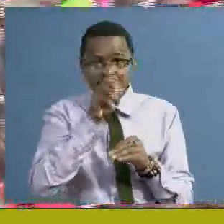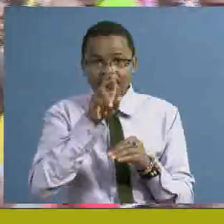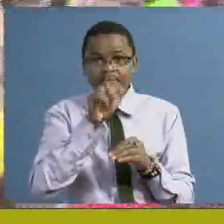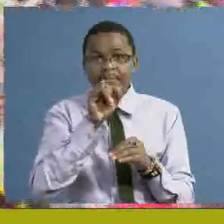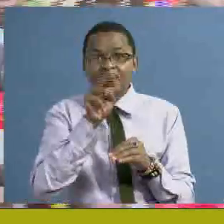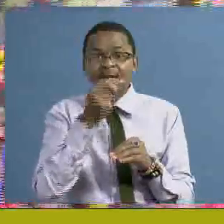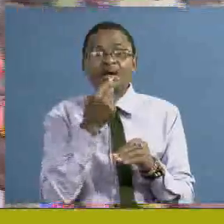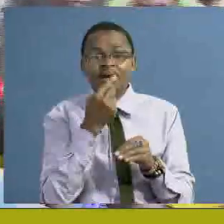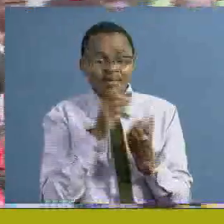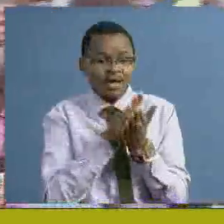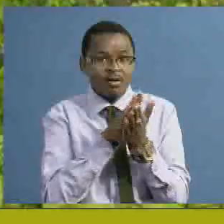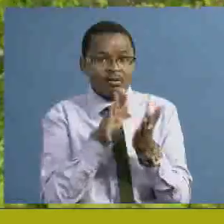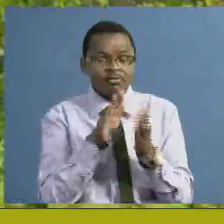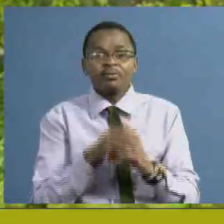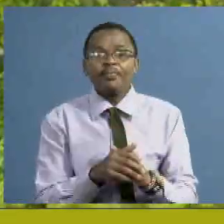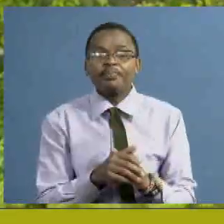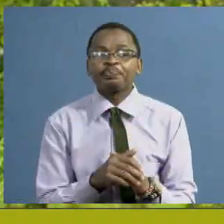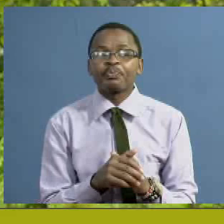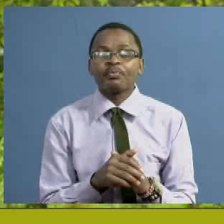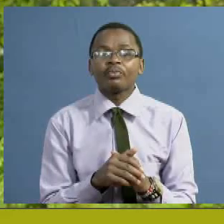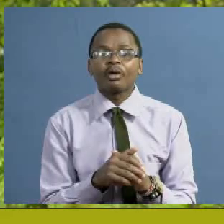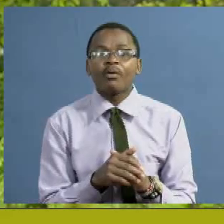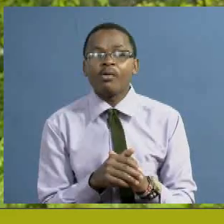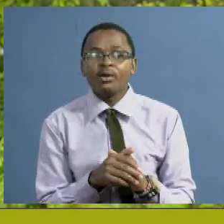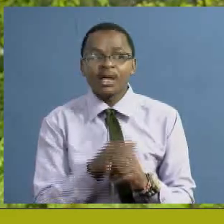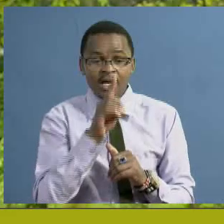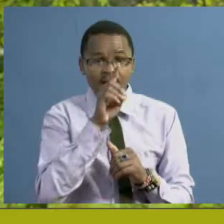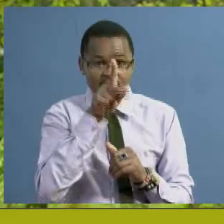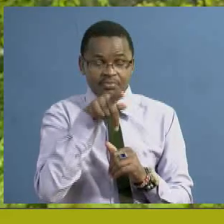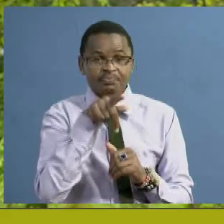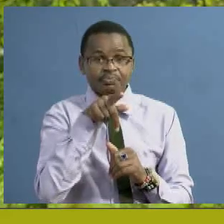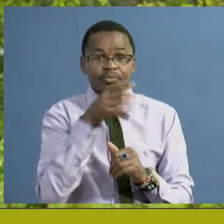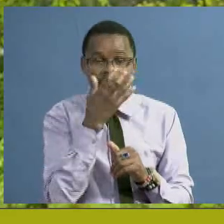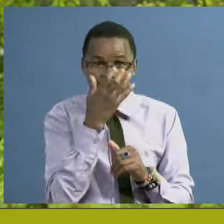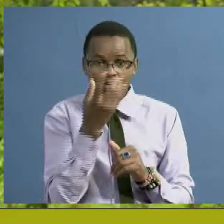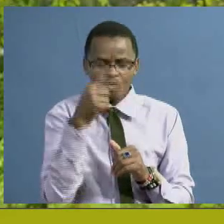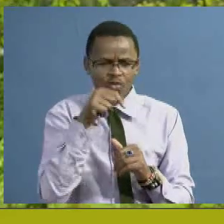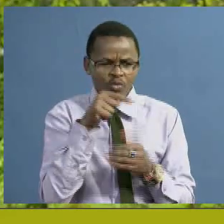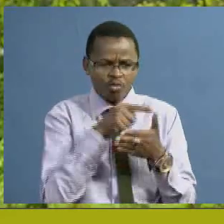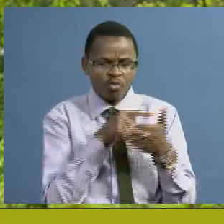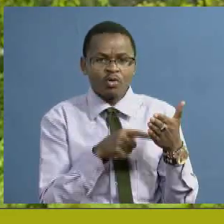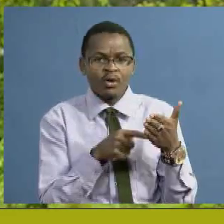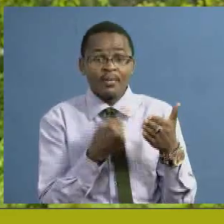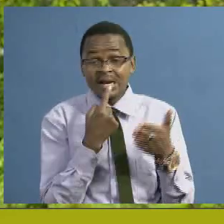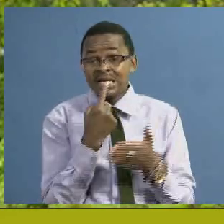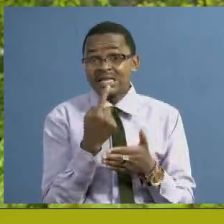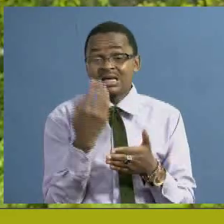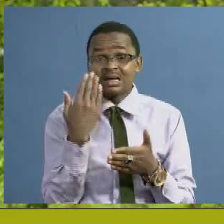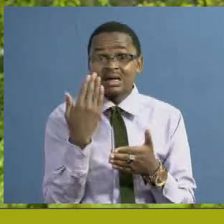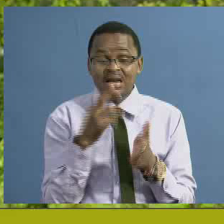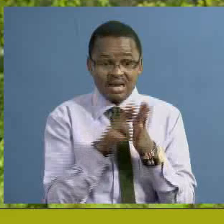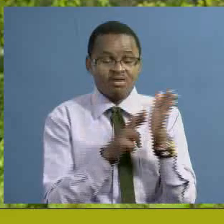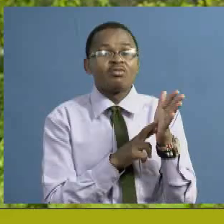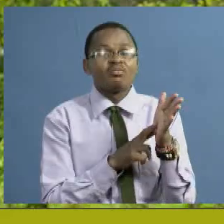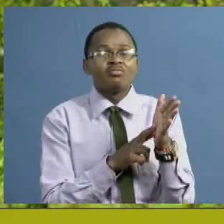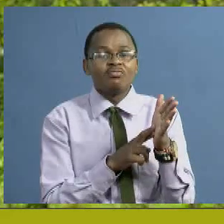Andati aelezea zaidi. So the DP Ruto camp naturally would be alarmed, but I said it, I'm on record as